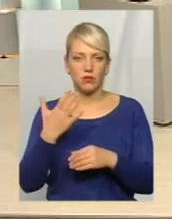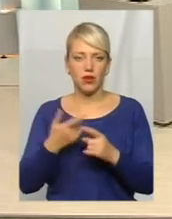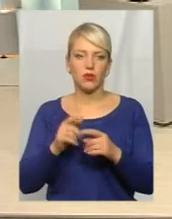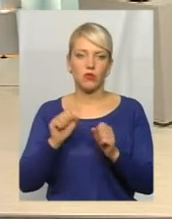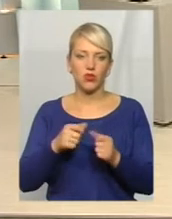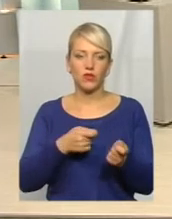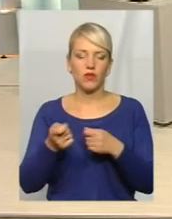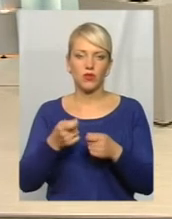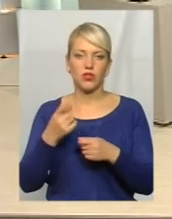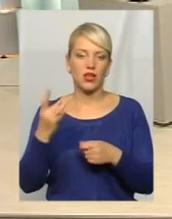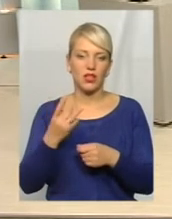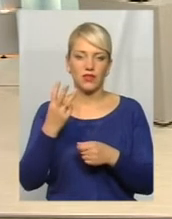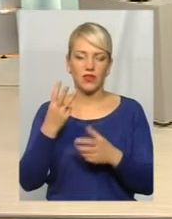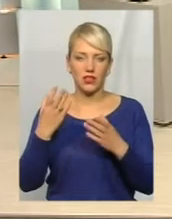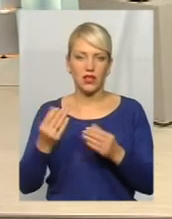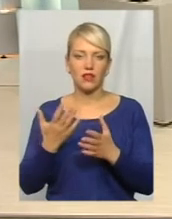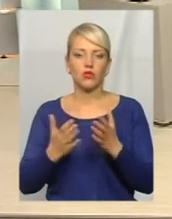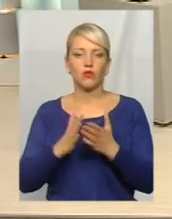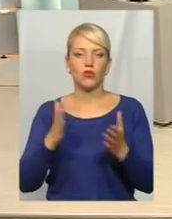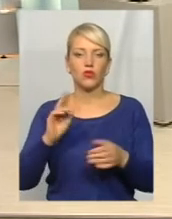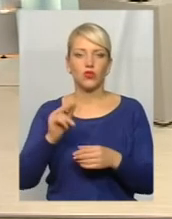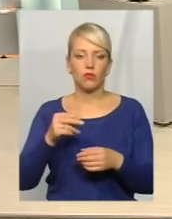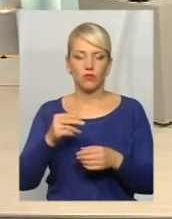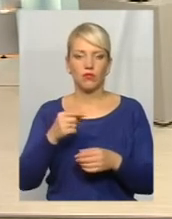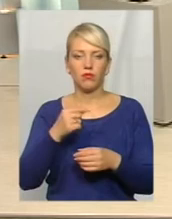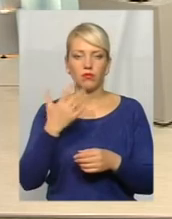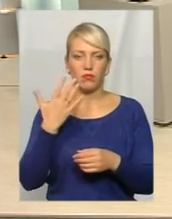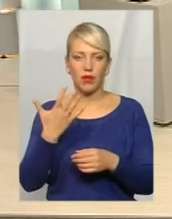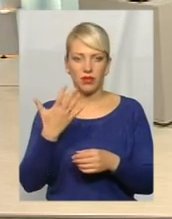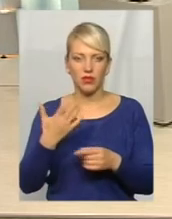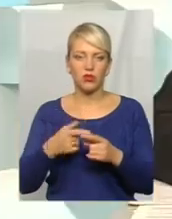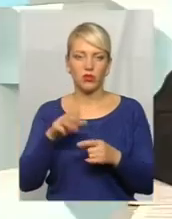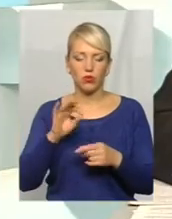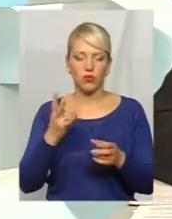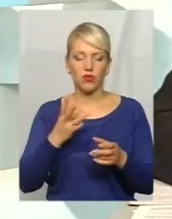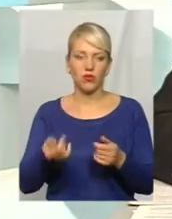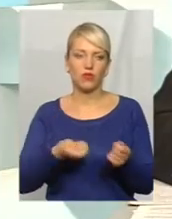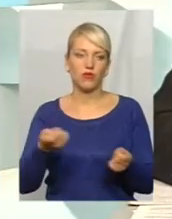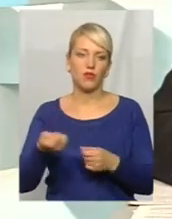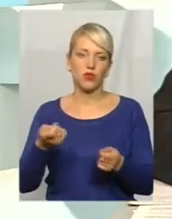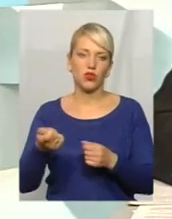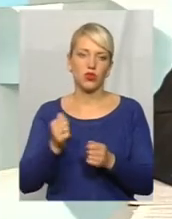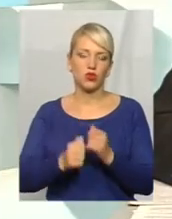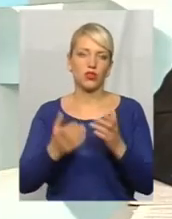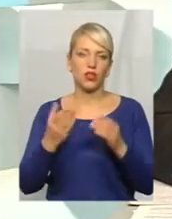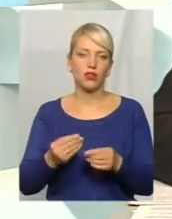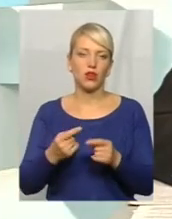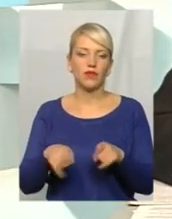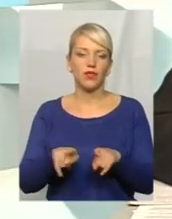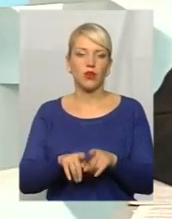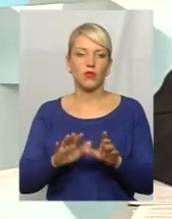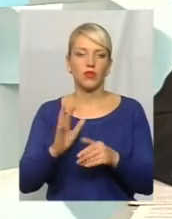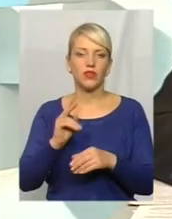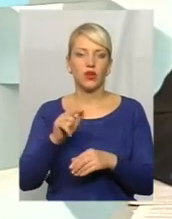3 дні. Якщо більше 5 градусів, тоді вивозиться. Воно повинно вводитися щоденно. В такому випадку, як